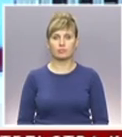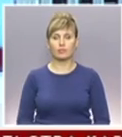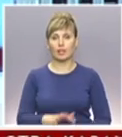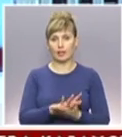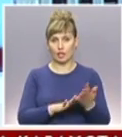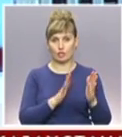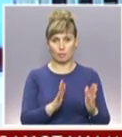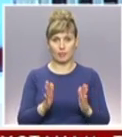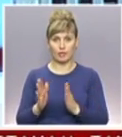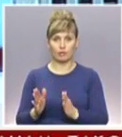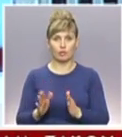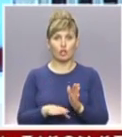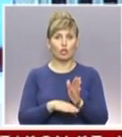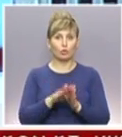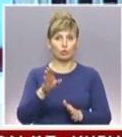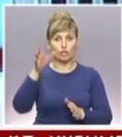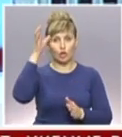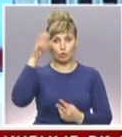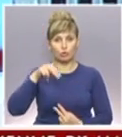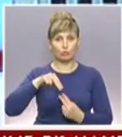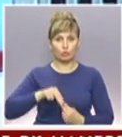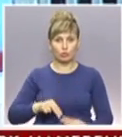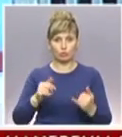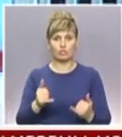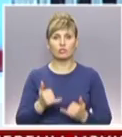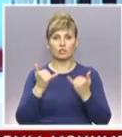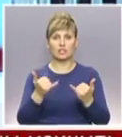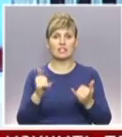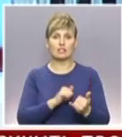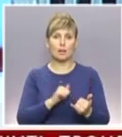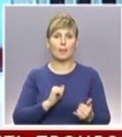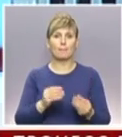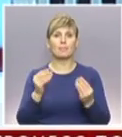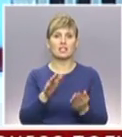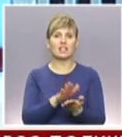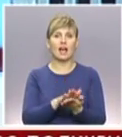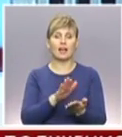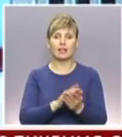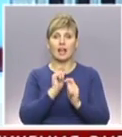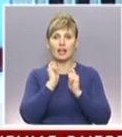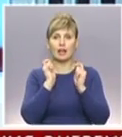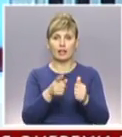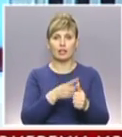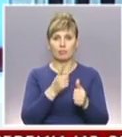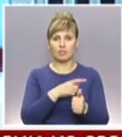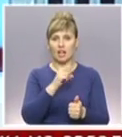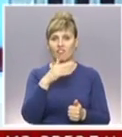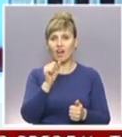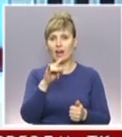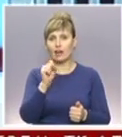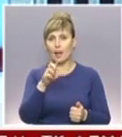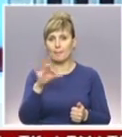Теперь обо всем по порядку. Лучшие научные труды удостоились сегодня самой престижной награды имени Аль-Фараби. Среди